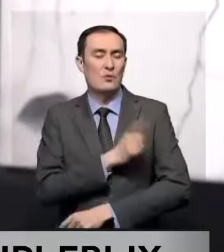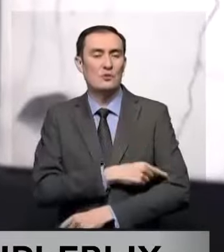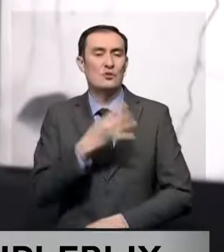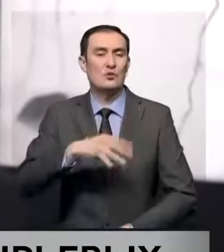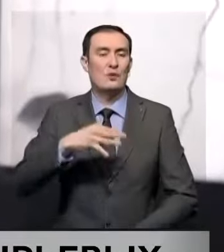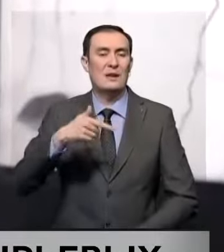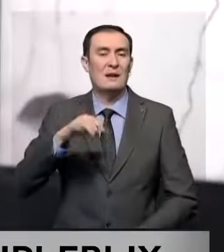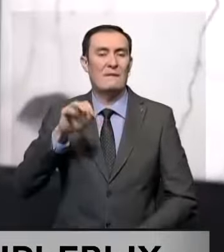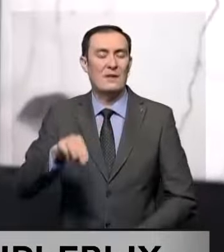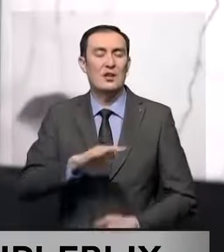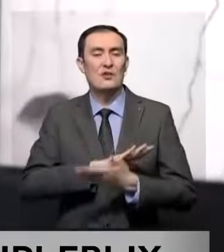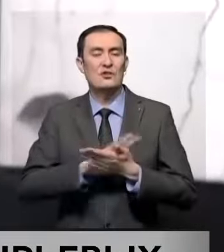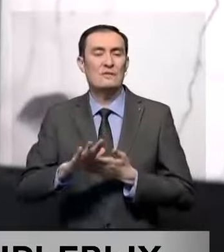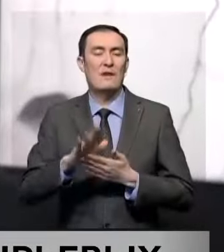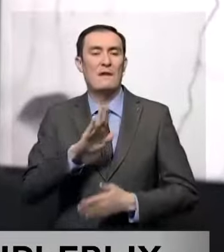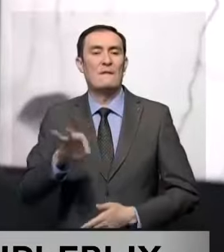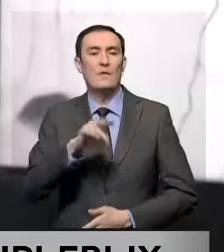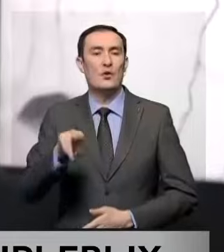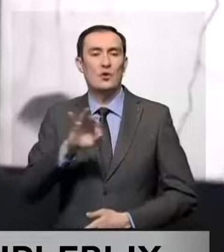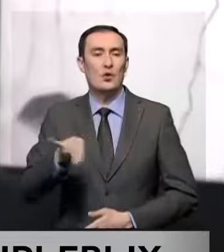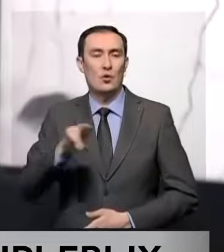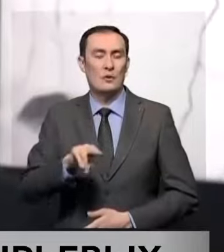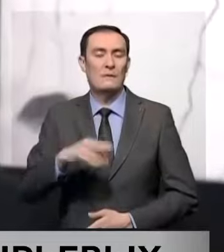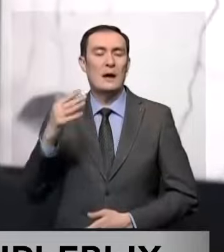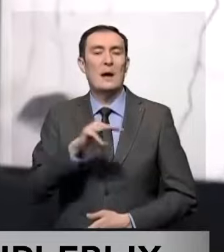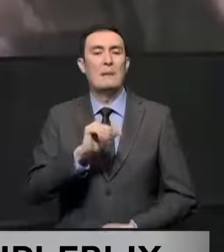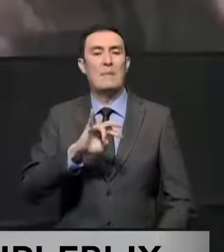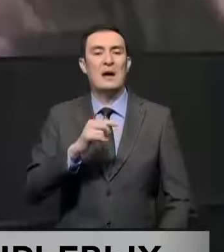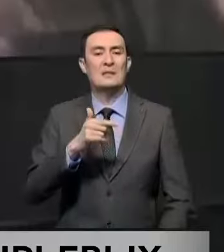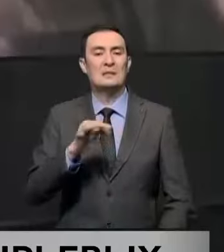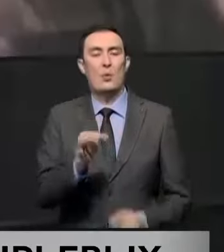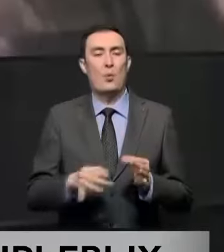гигаватт по производству зеленого водорода в Мангистауской области.